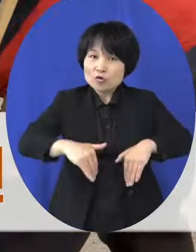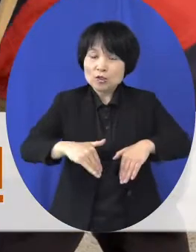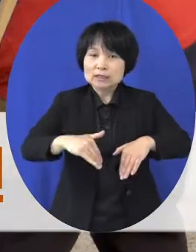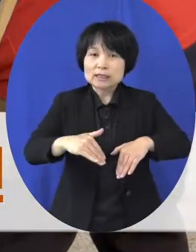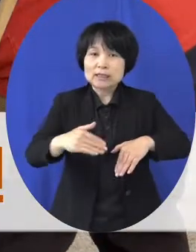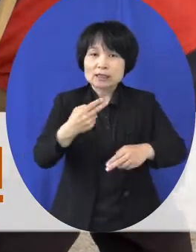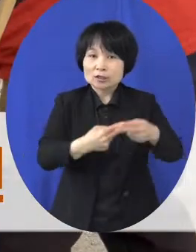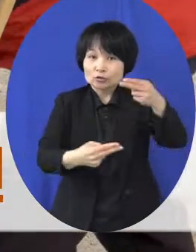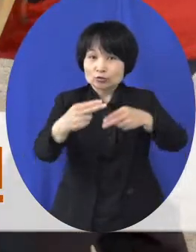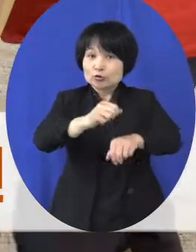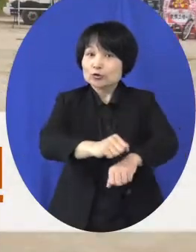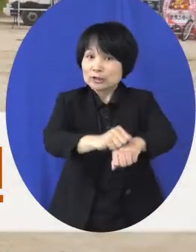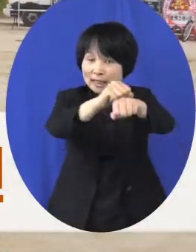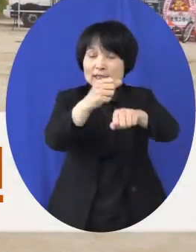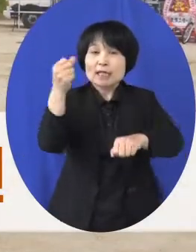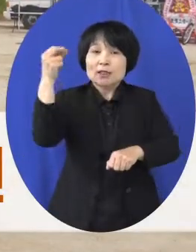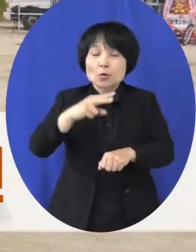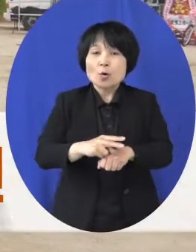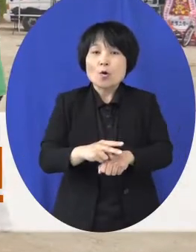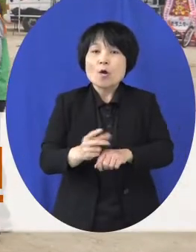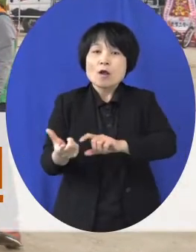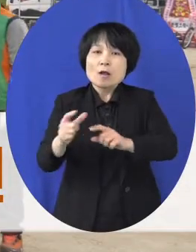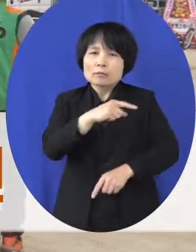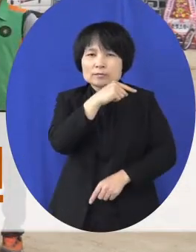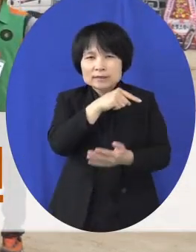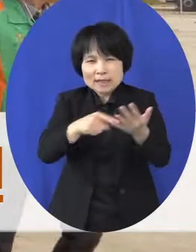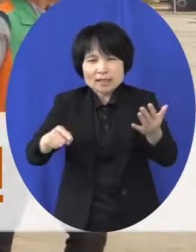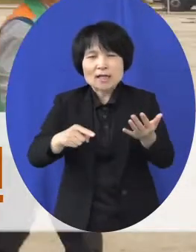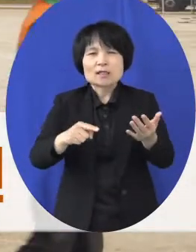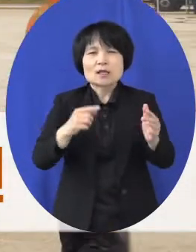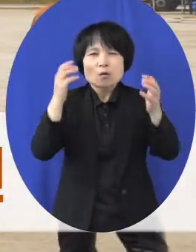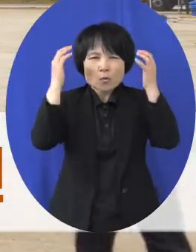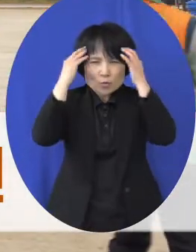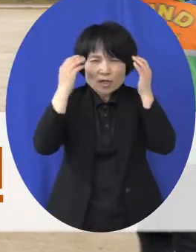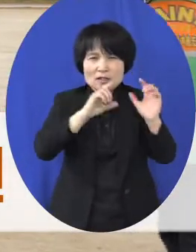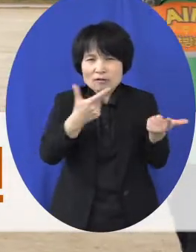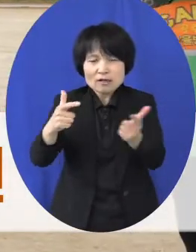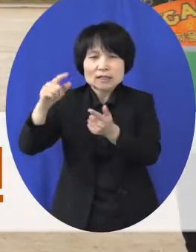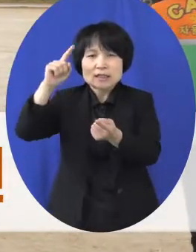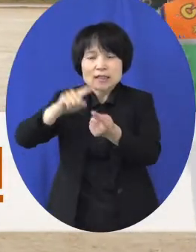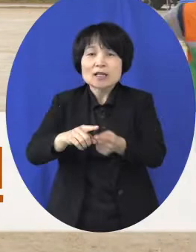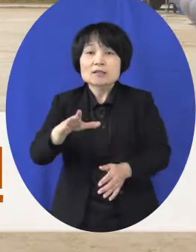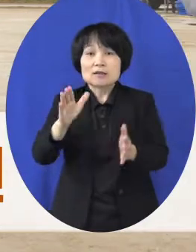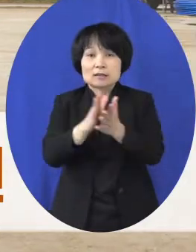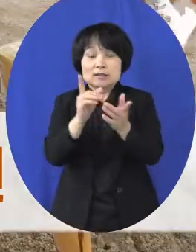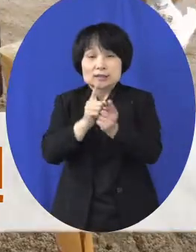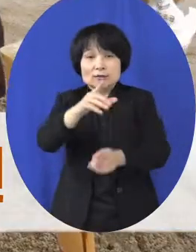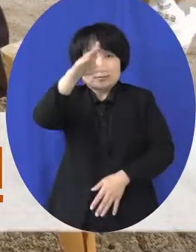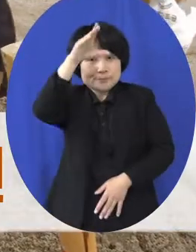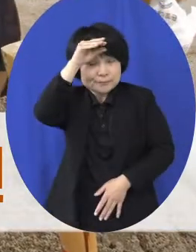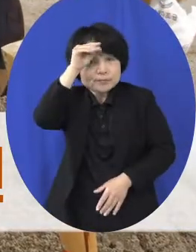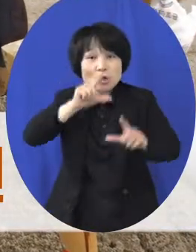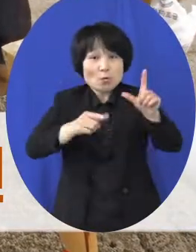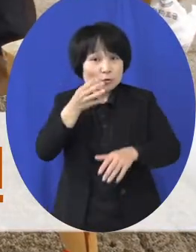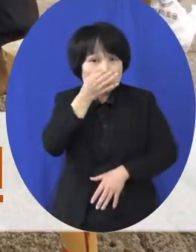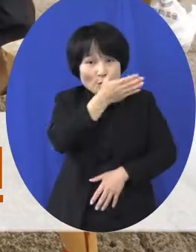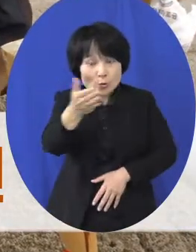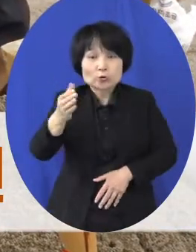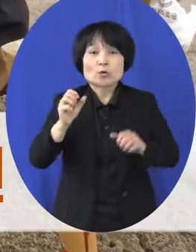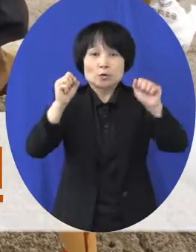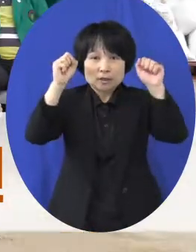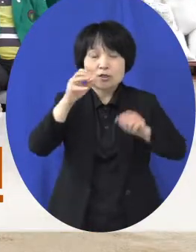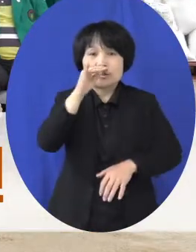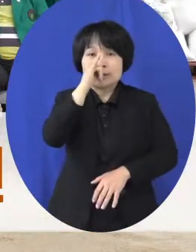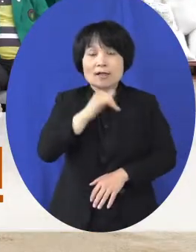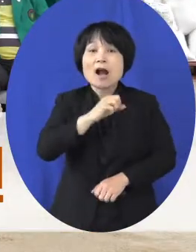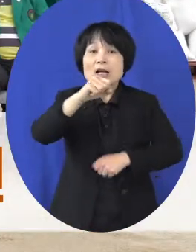제설 배수작업, 세척과 방역 등 각종 재해복구 활동 시연을 비롯한 다양한 프로그램이 펼쳐져